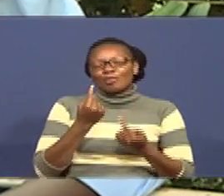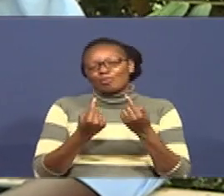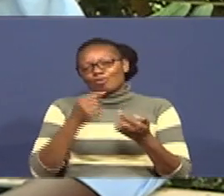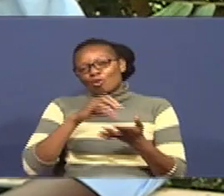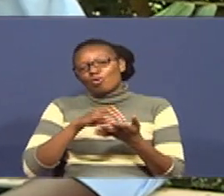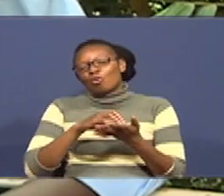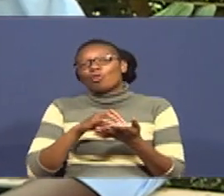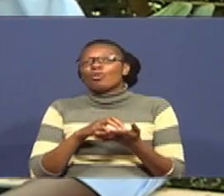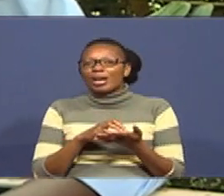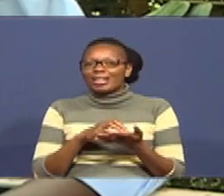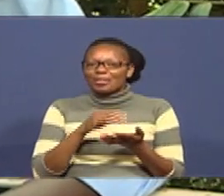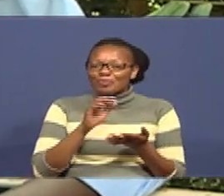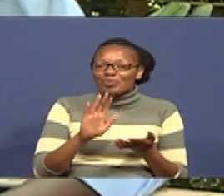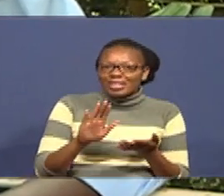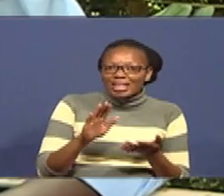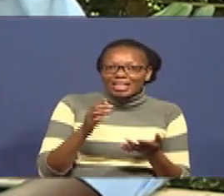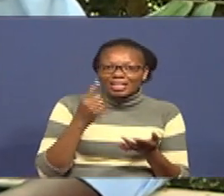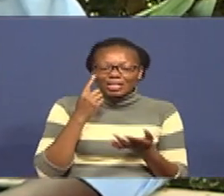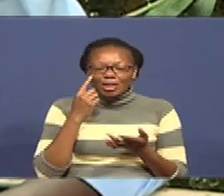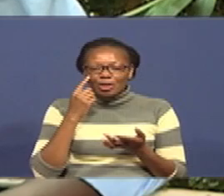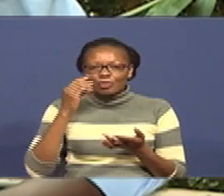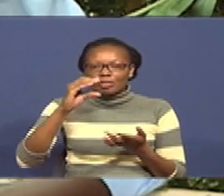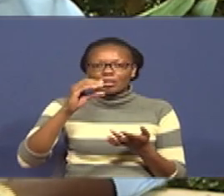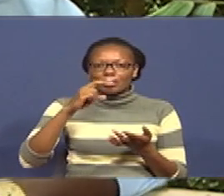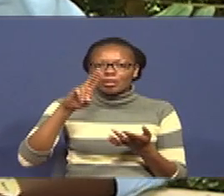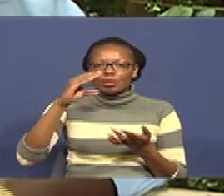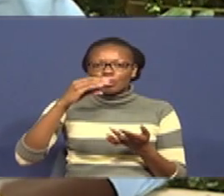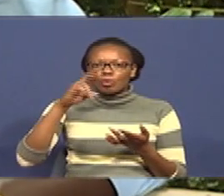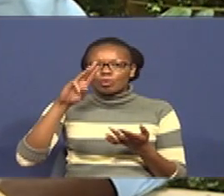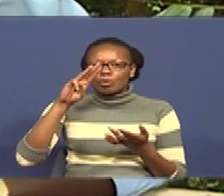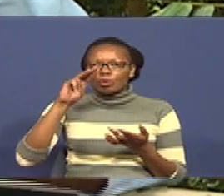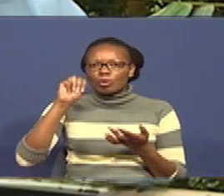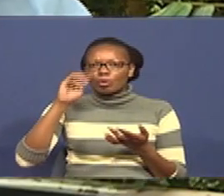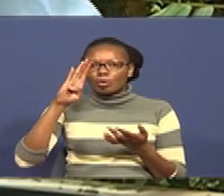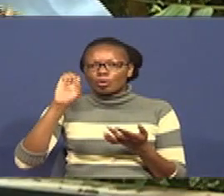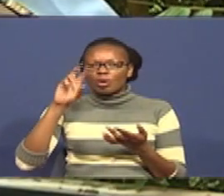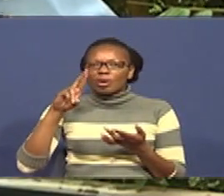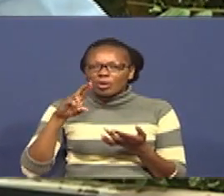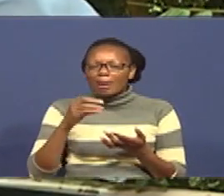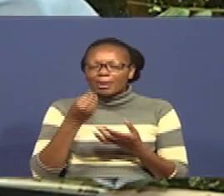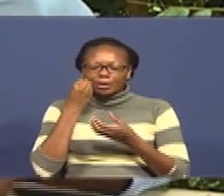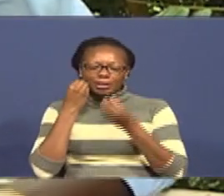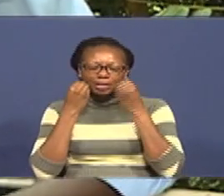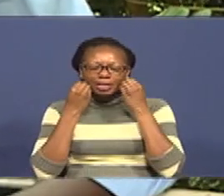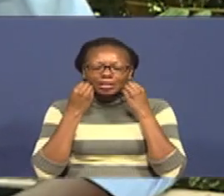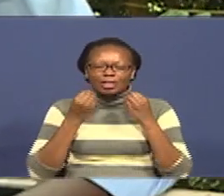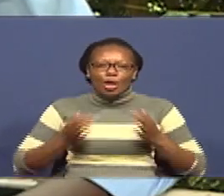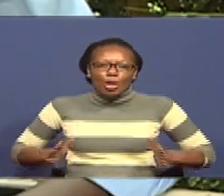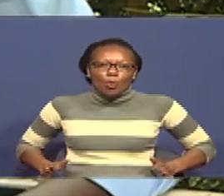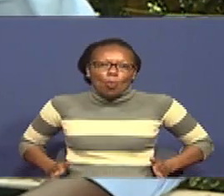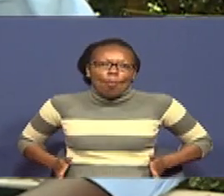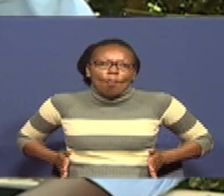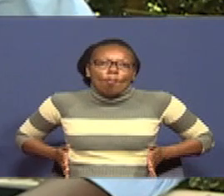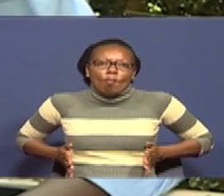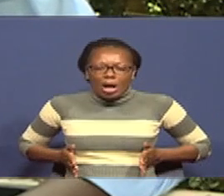keki yako. Cucumber nayo unaweza ukatumia kudhibiti uzito wa mwili, kuongeza maji mwilini na pia